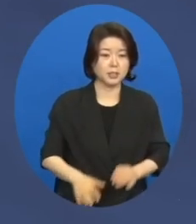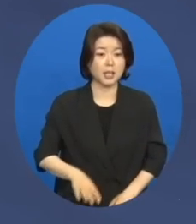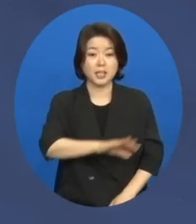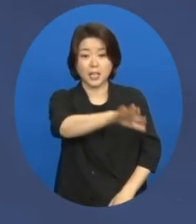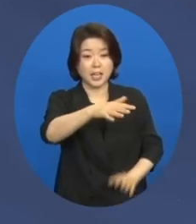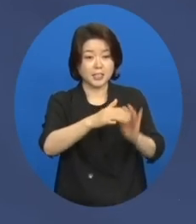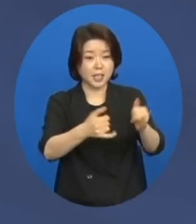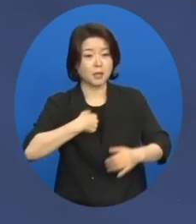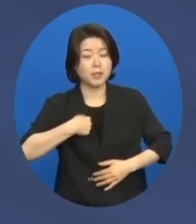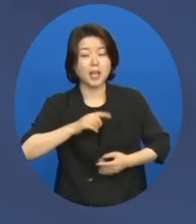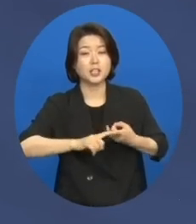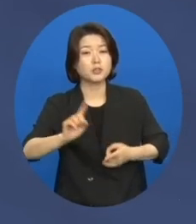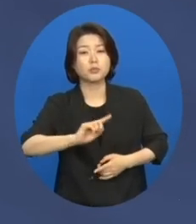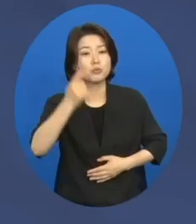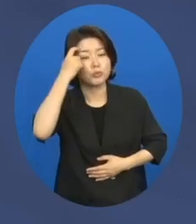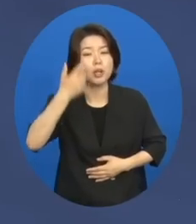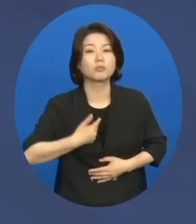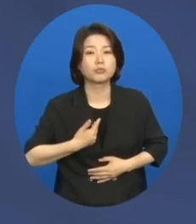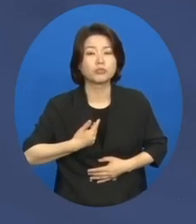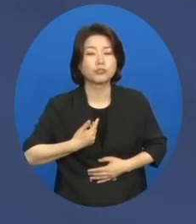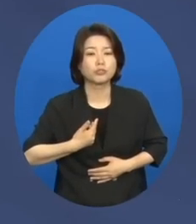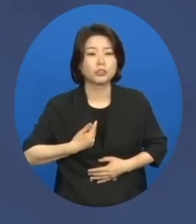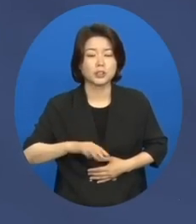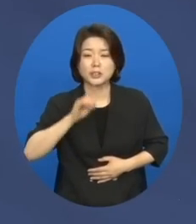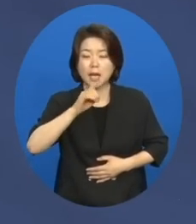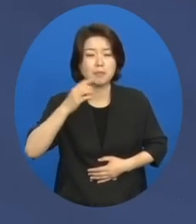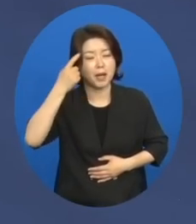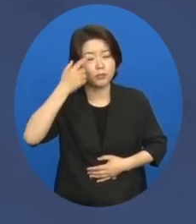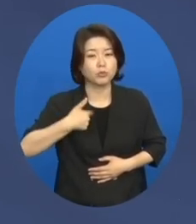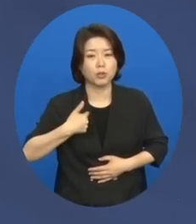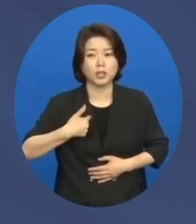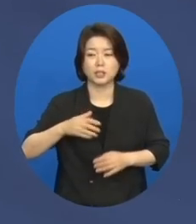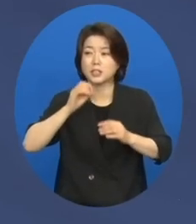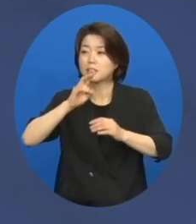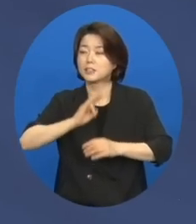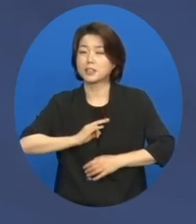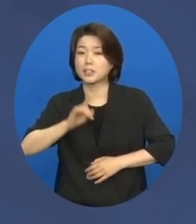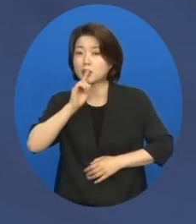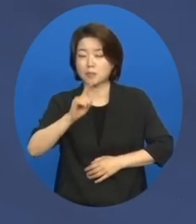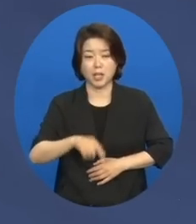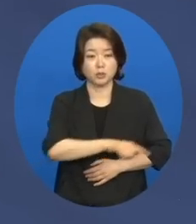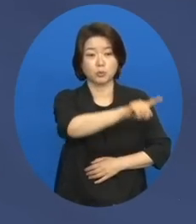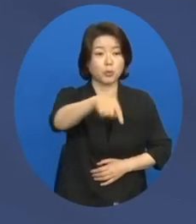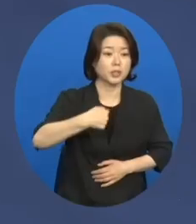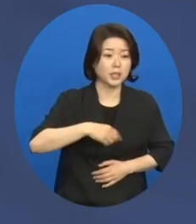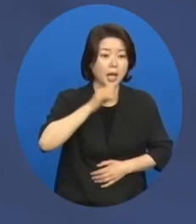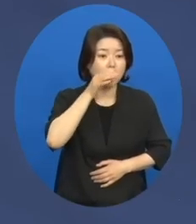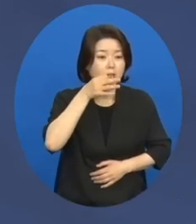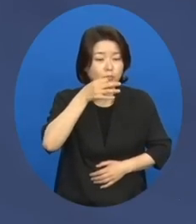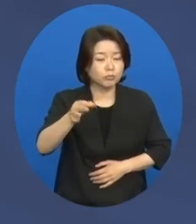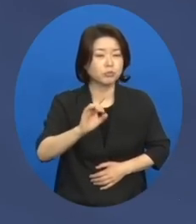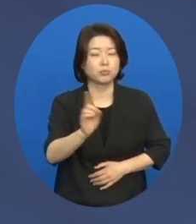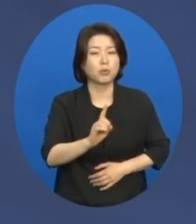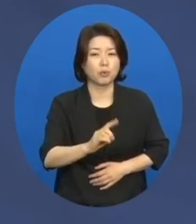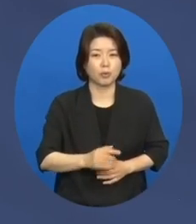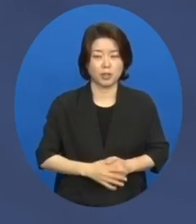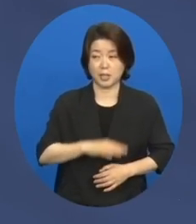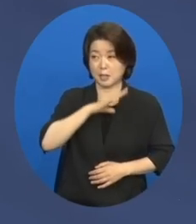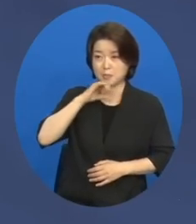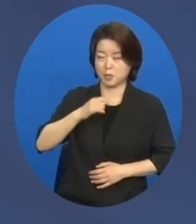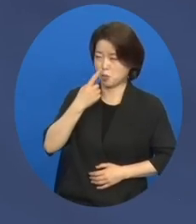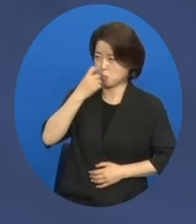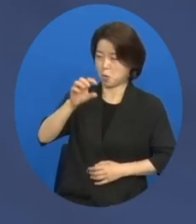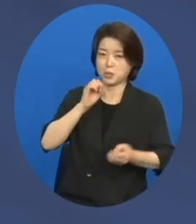묻는데 선지자들이라고 다른 사람들이 얘기를 전했는데 그럼 너희는 나를 누구라고 하느냐? 이때 베드로가 멋진 대답을